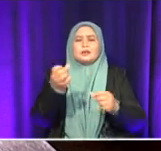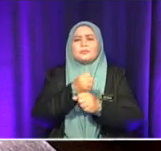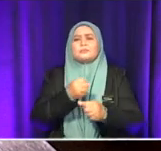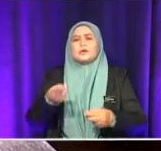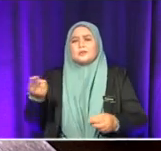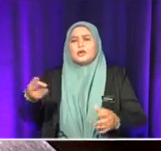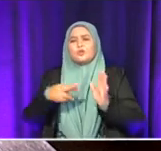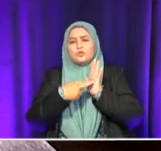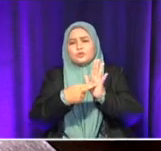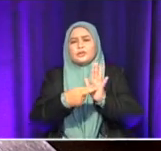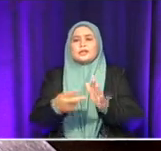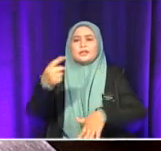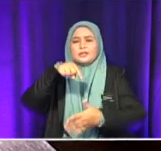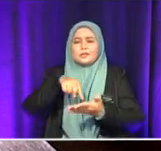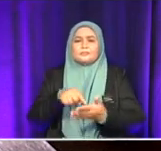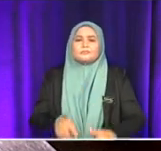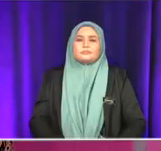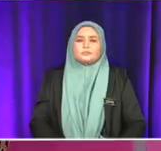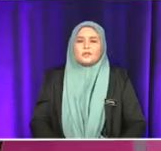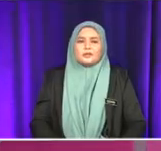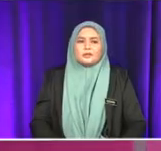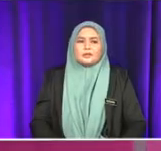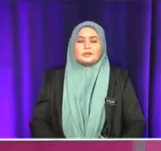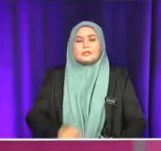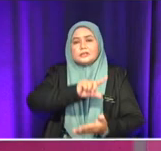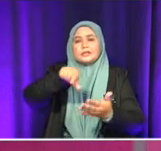rujukan pembelajaran kita pada hari ini